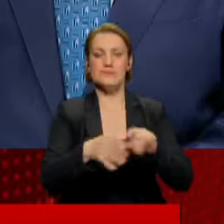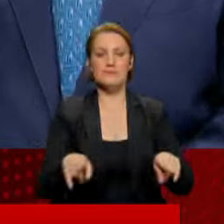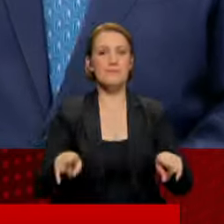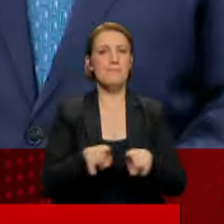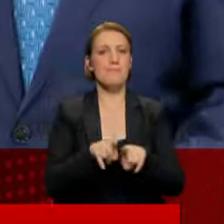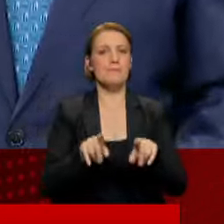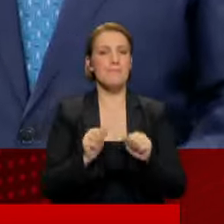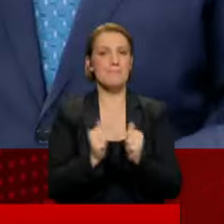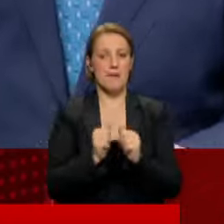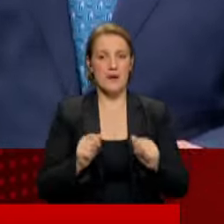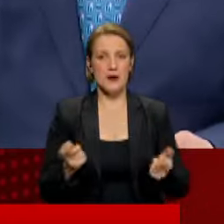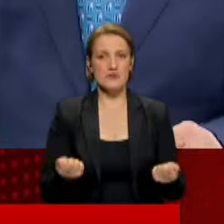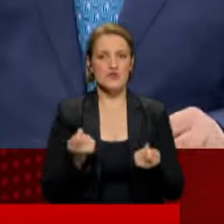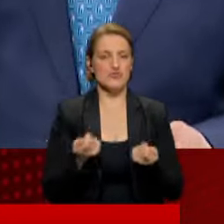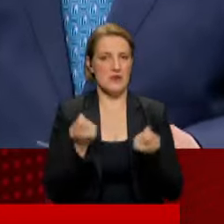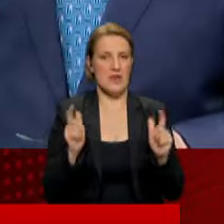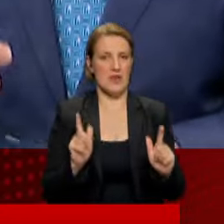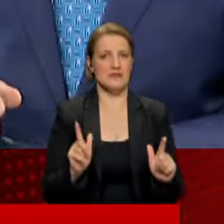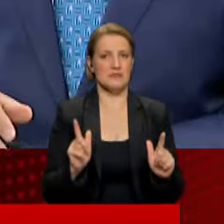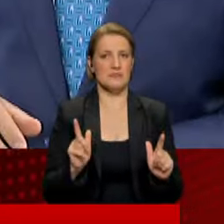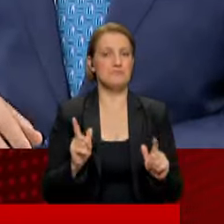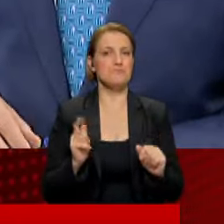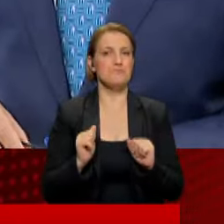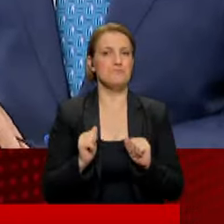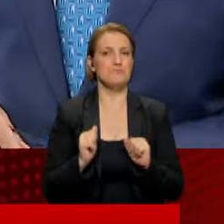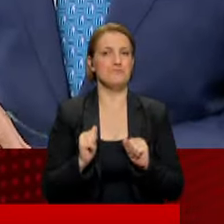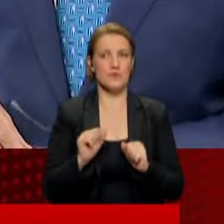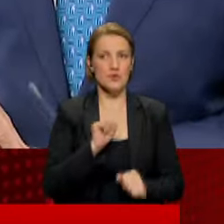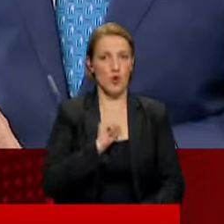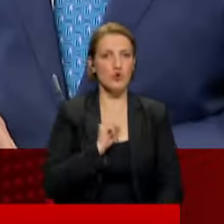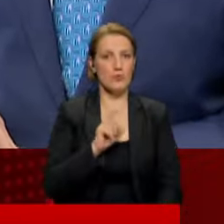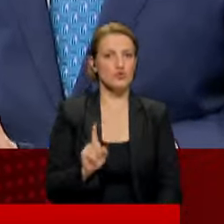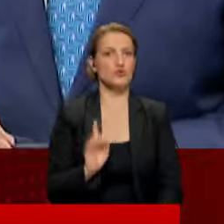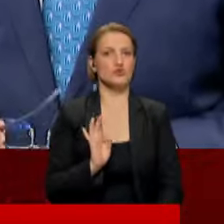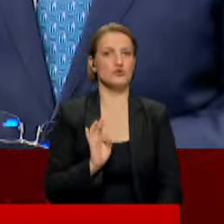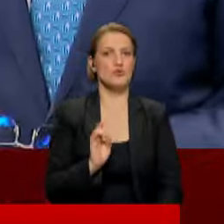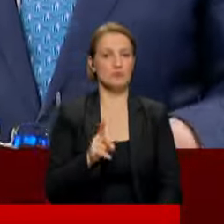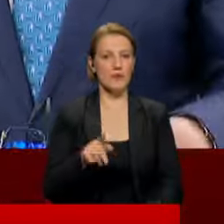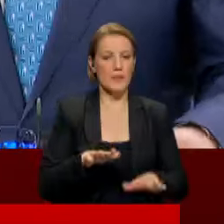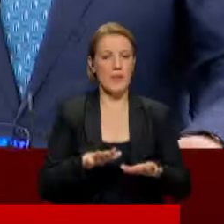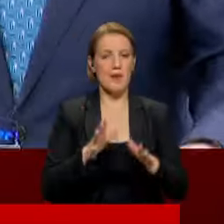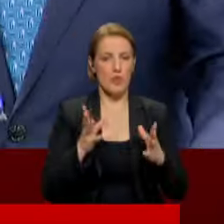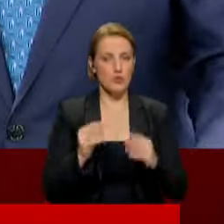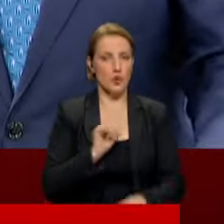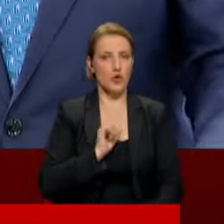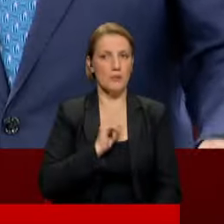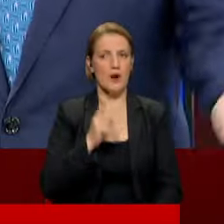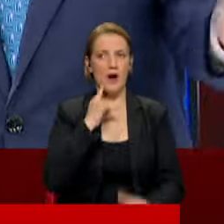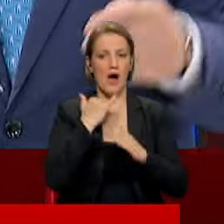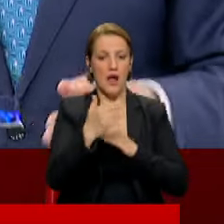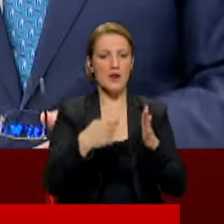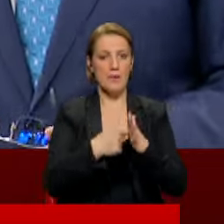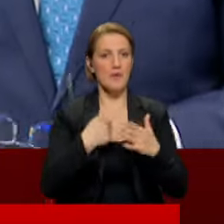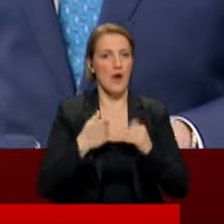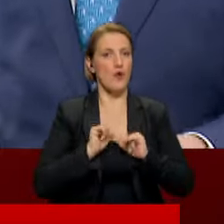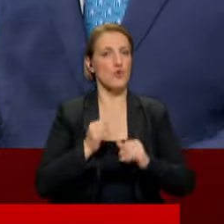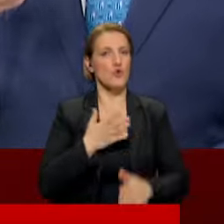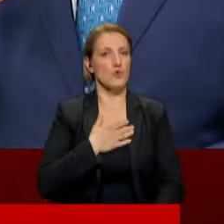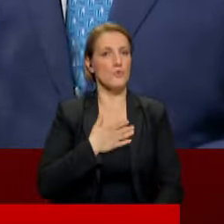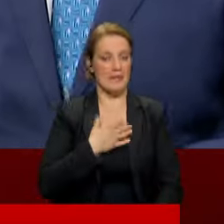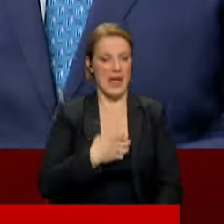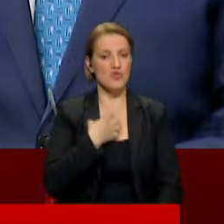güdümlü çalışması lazım Yani sorabilir miyim Buyurun Korkuyor musunuz bu deprem olursa diye E tabii halkım adına Korkuyorum